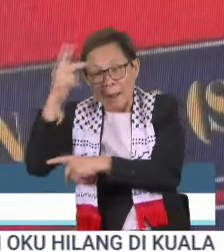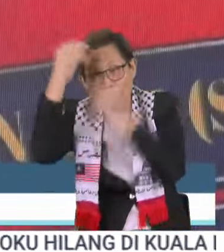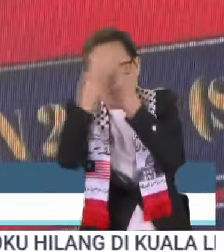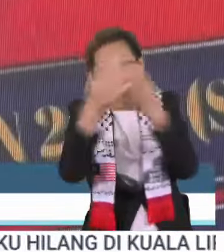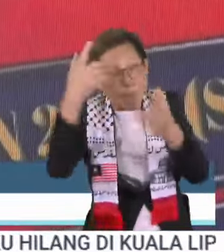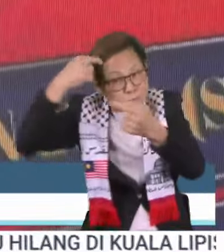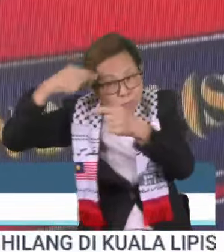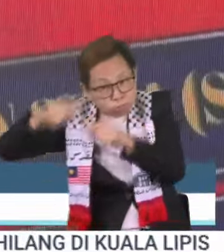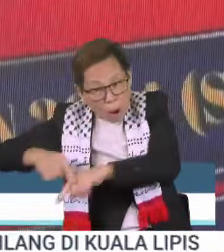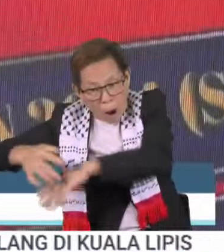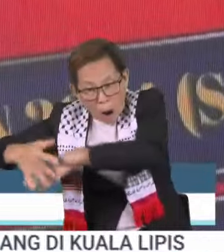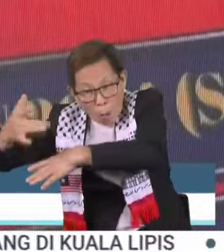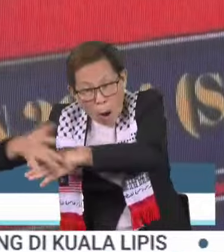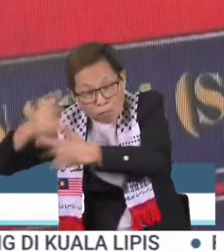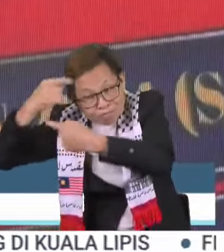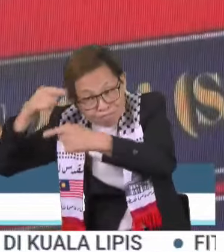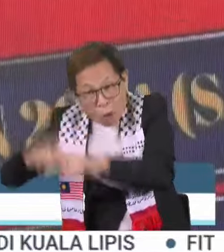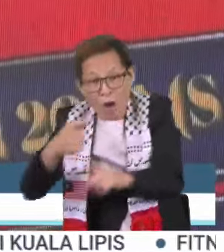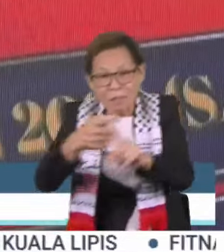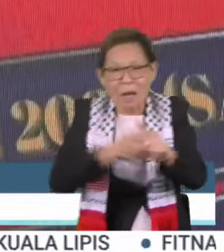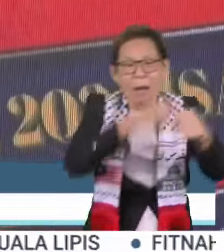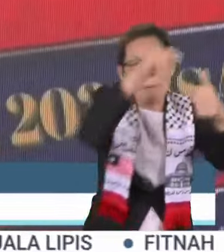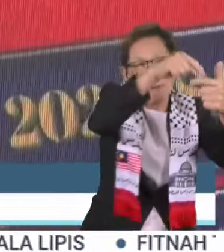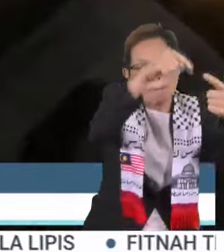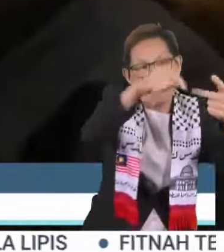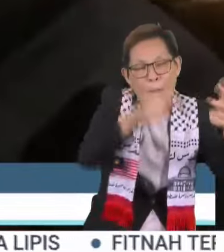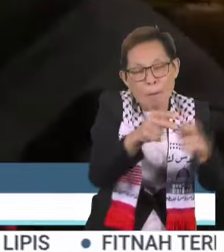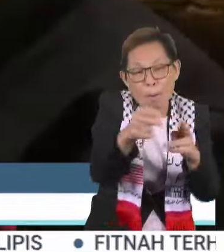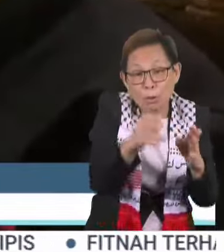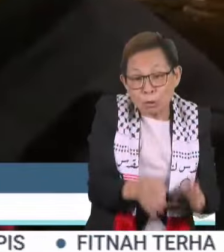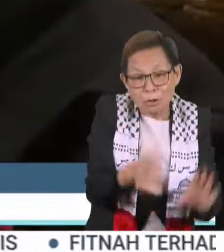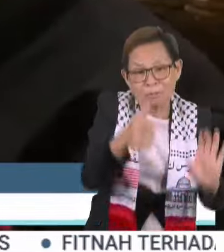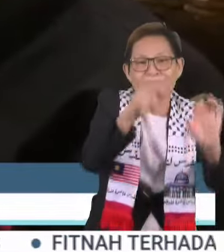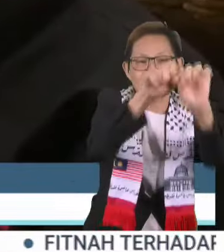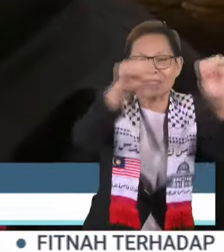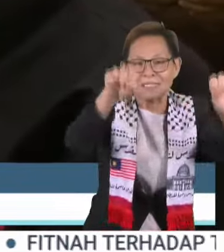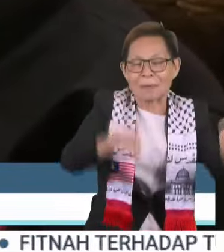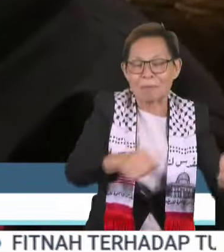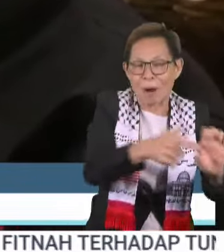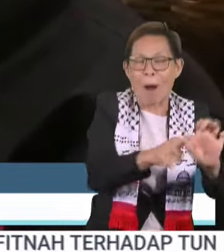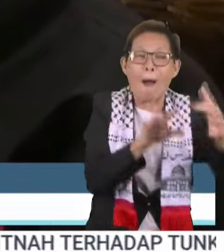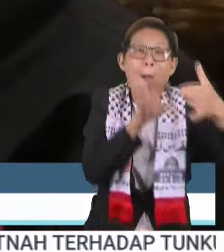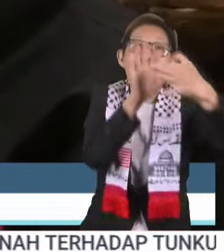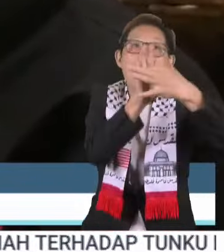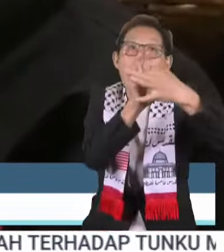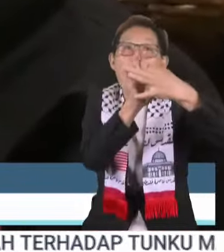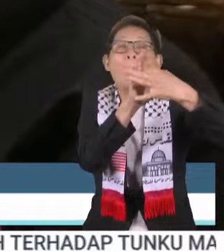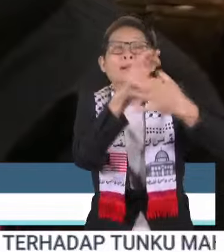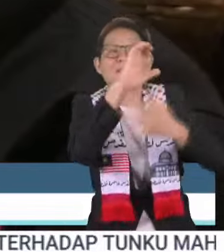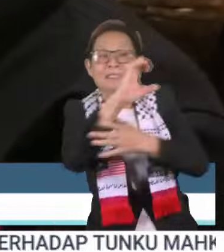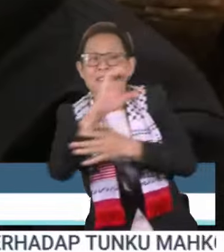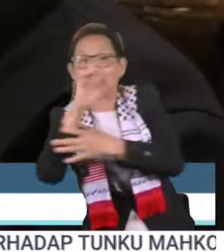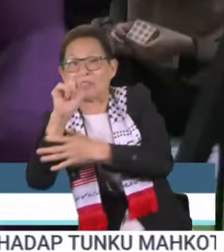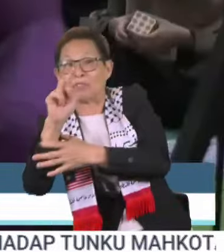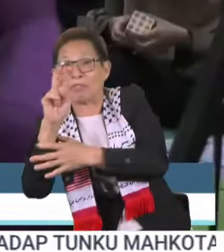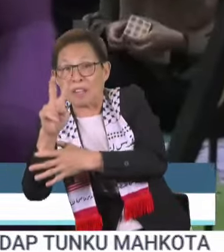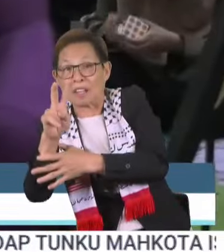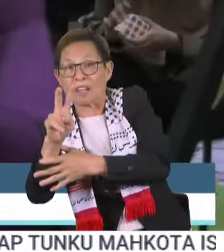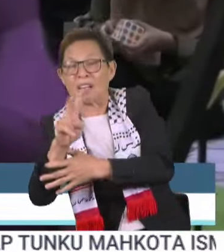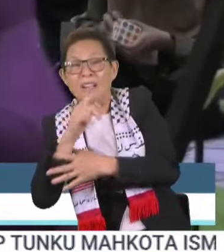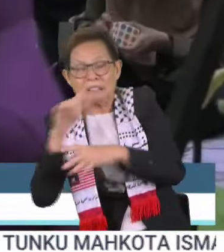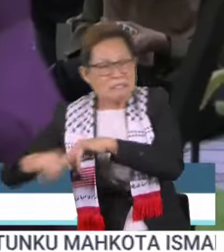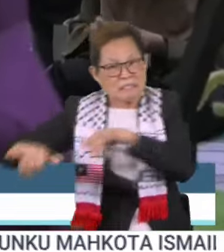memaklumkan persetujuan awal sudah diperoleh daripada beberapa pengusaha stesen minyak. Pemasangan CCTV itu tidak akan dilaksana